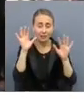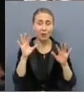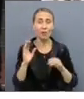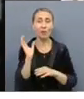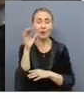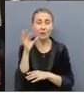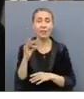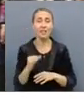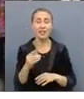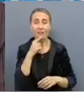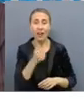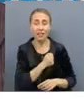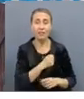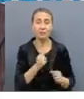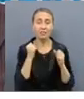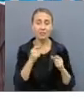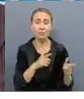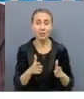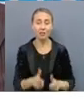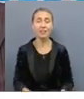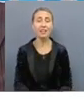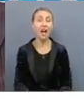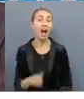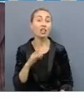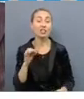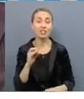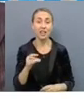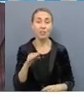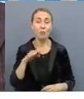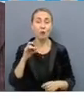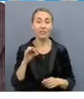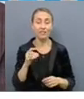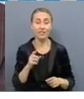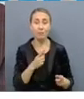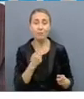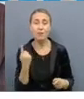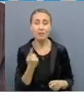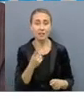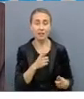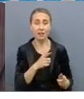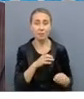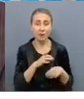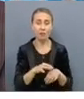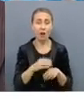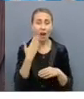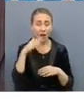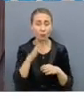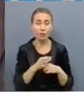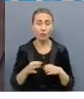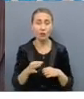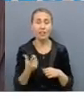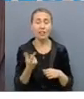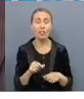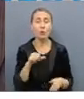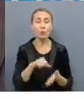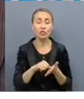и военно-спортивной подготовке. «Жастар Спорт Фест» впервые она проводится. Также она проводится в Акмолинской области, где